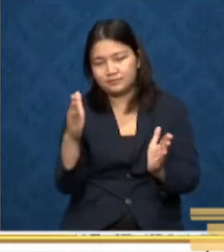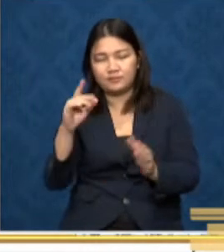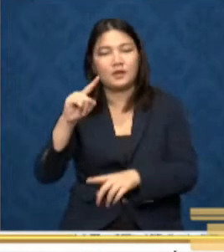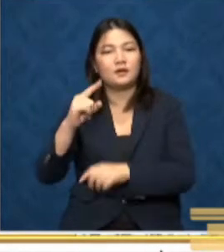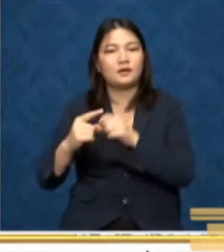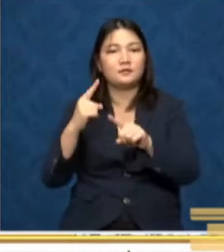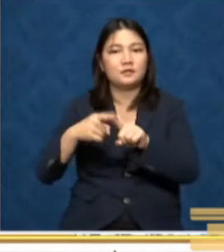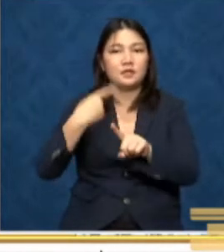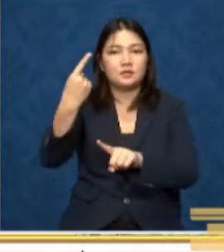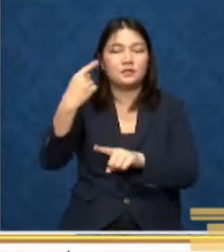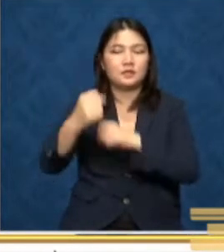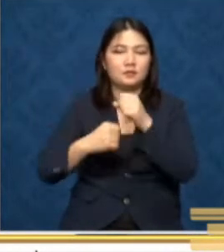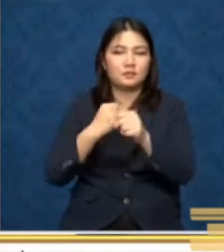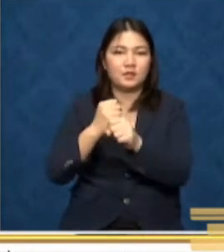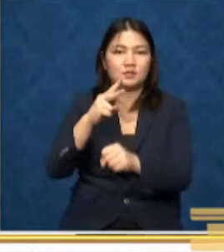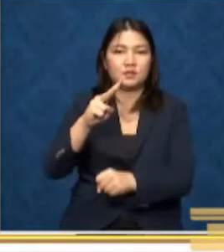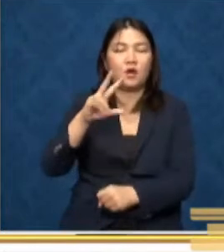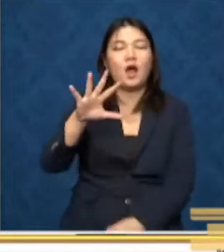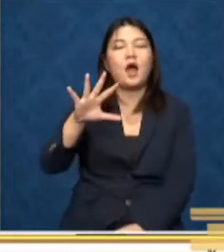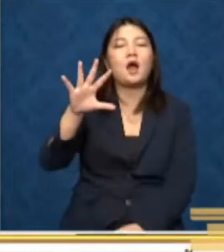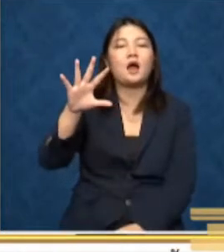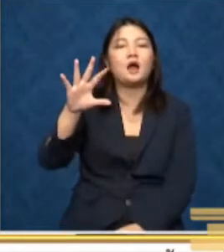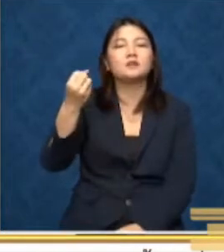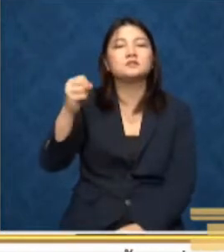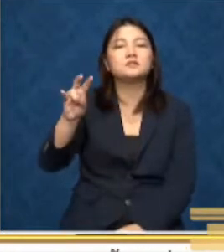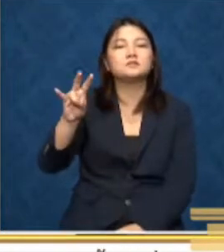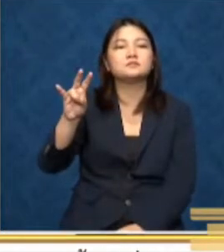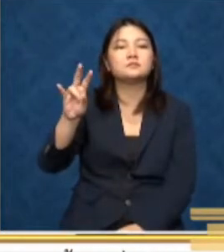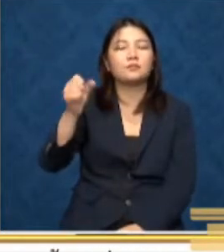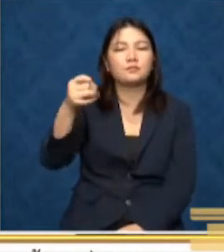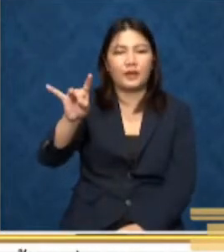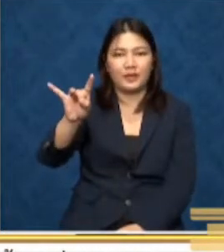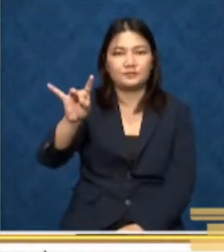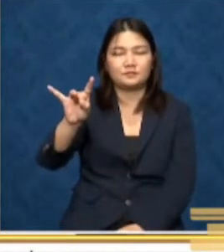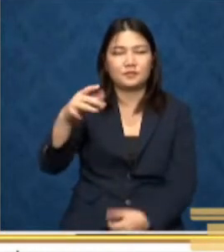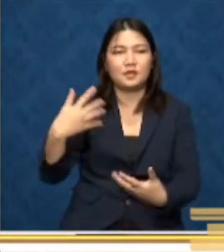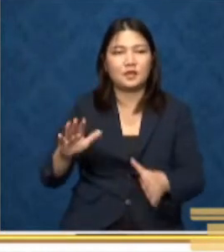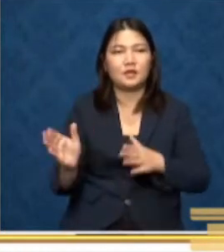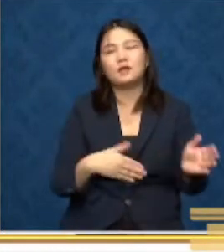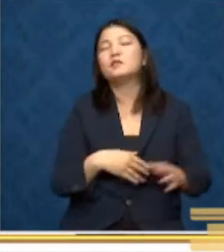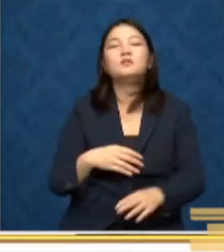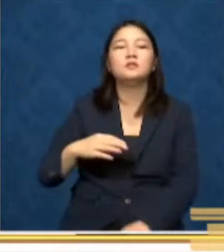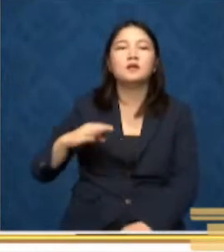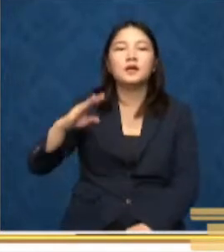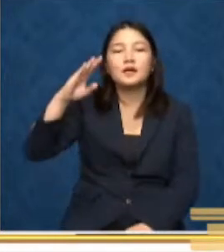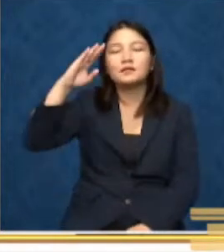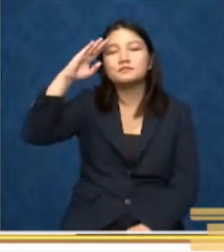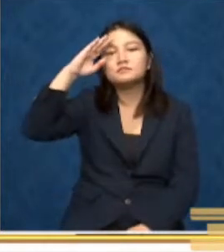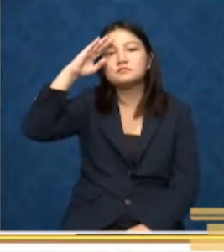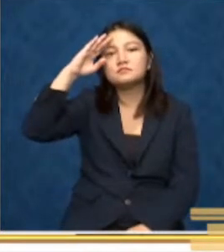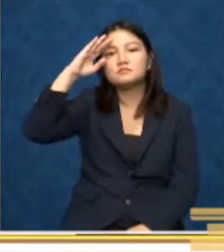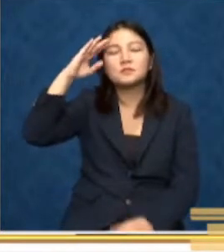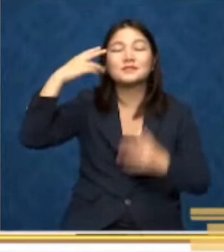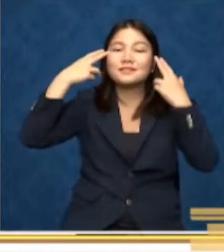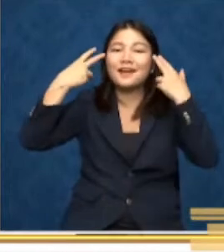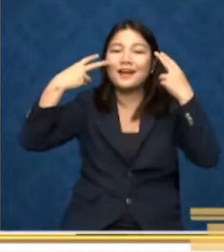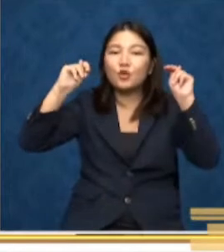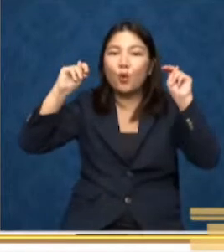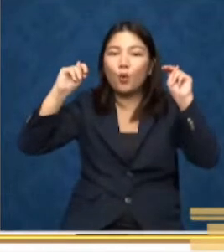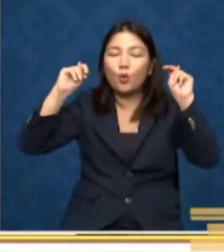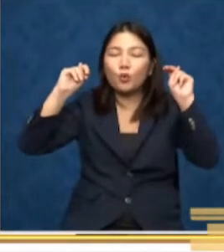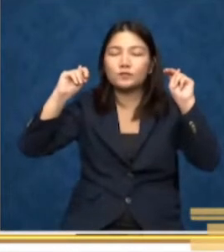18และหม่อมราชวงศ์คึกฤทธิ์ปราโมชได้ประกาศยุบสภาระหว่างชุมนุมอยู่นั้นแต่ยังไงก็ตามในการชุ